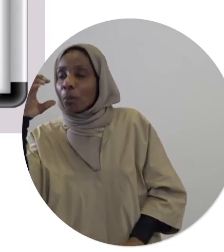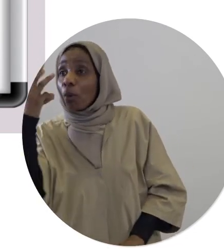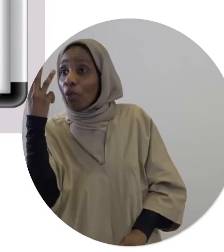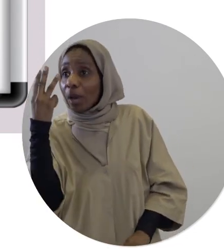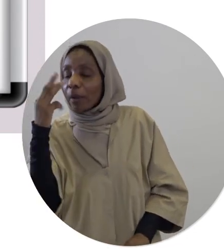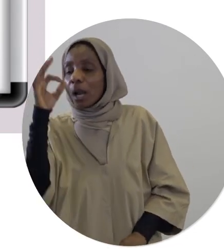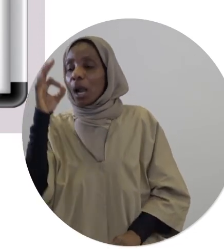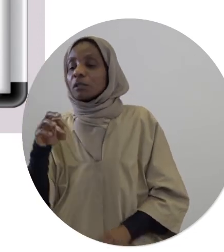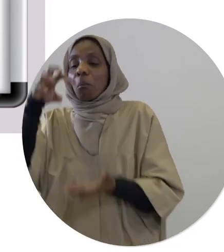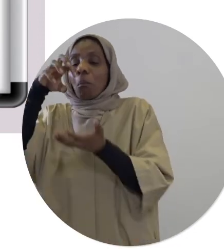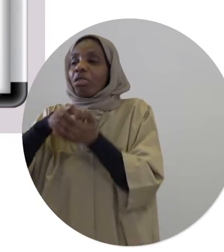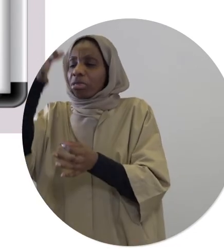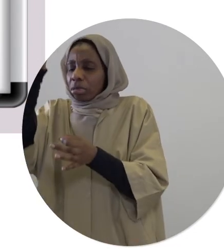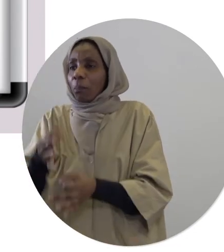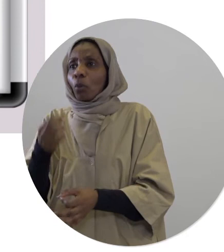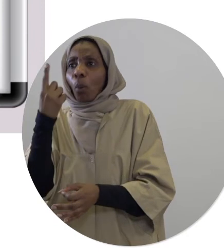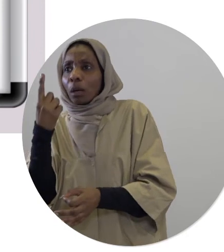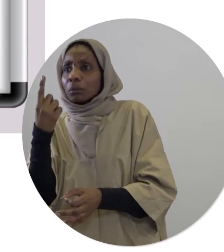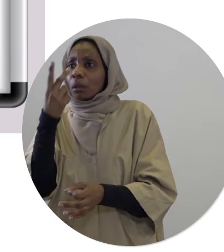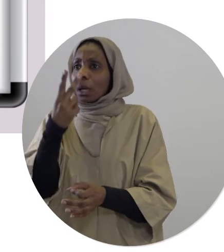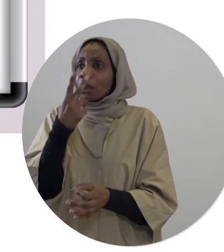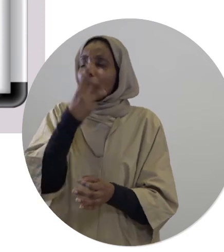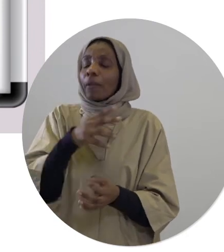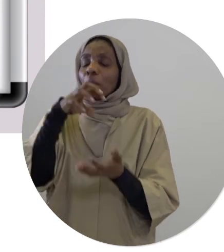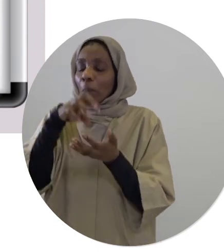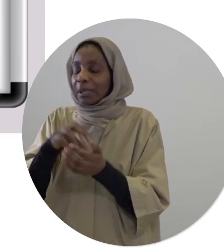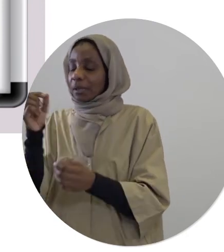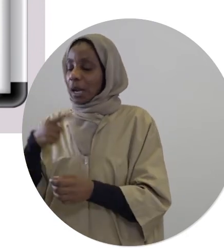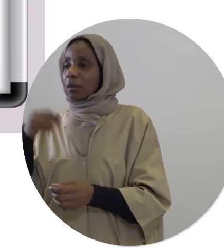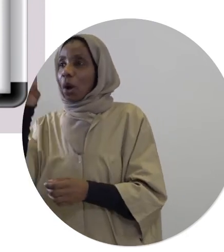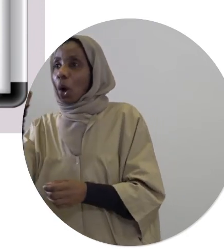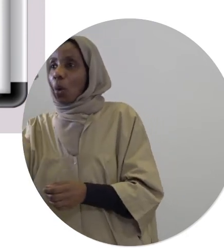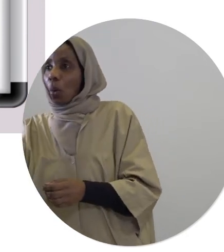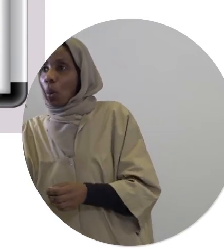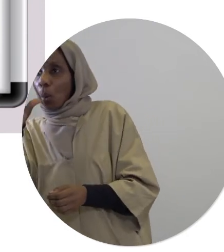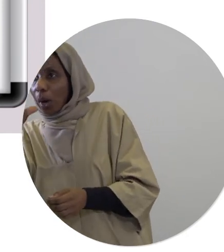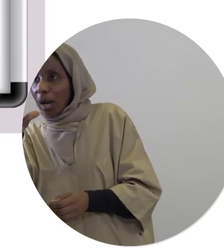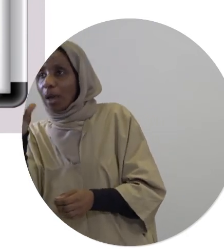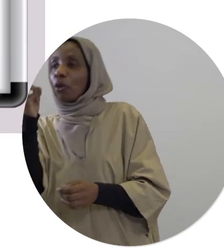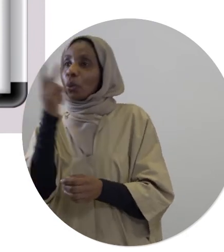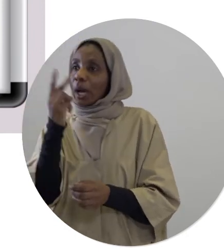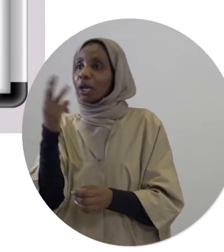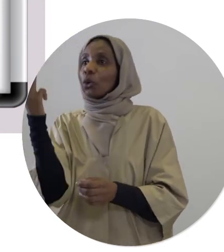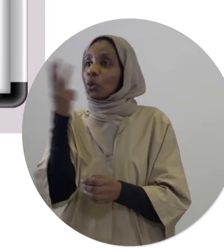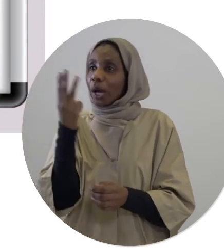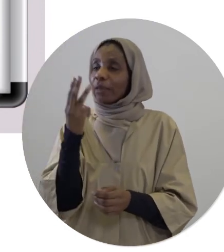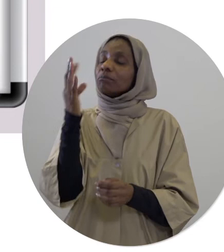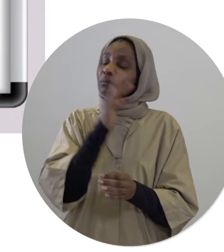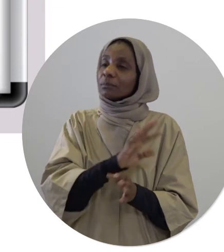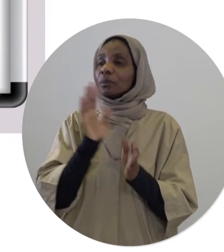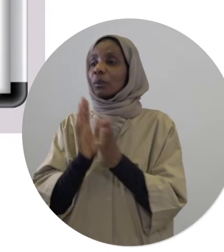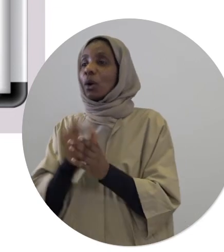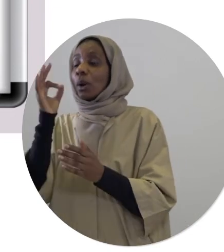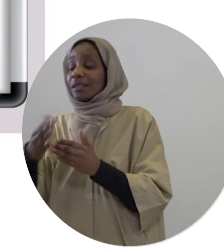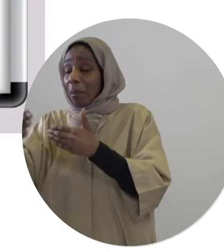أن أحدد موضع مجموعة الهيدروكسيل، وذلك بترقيم ذرات الكربون في السلسلة من الطرف